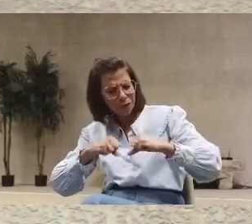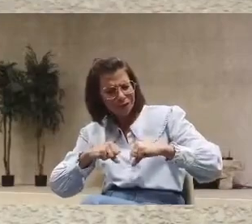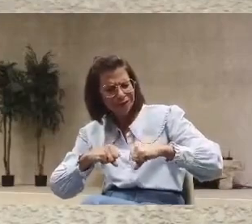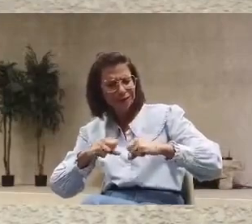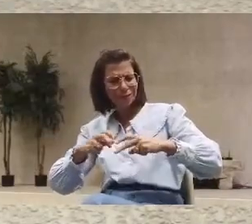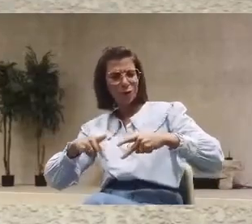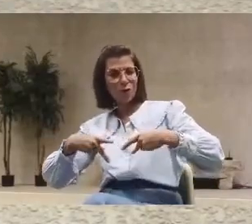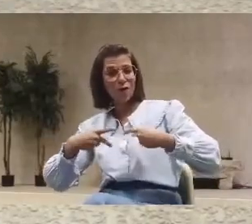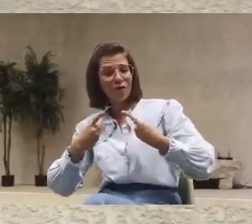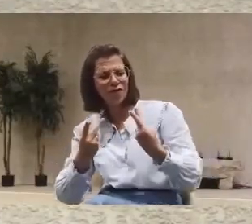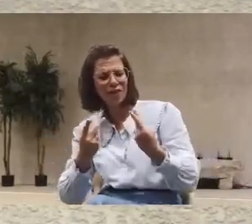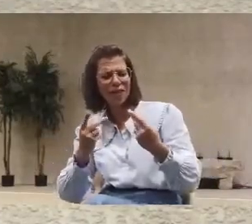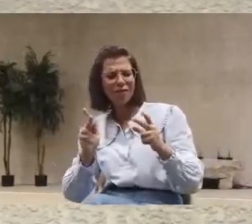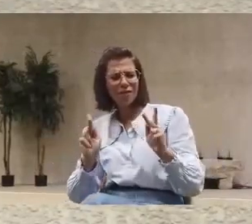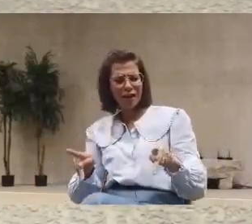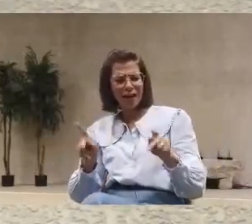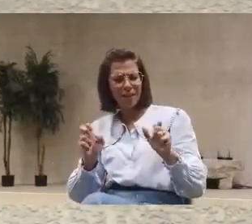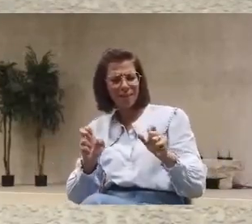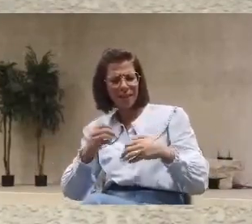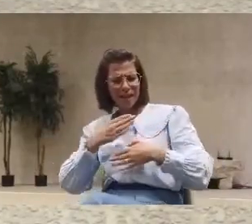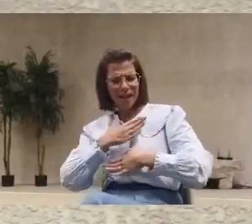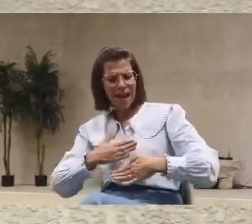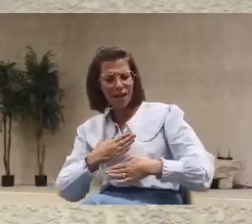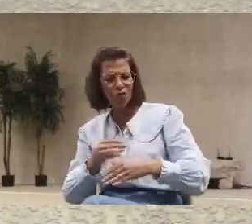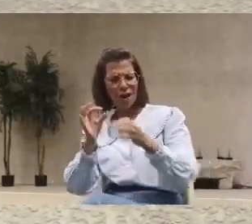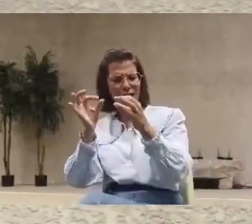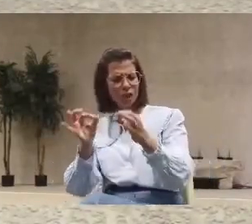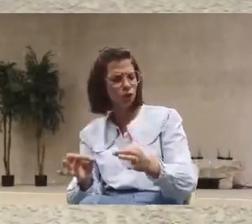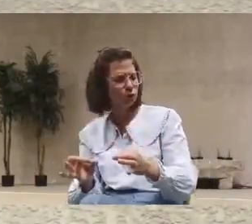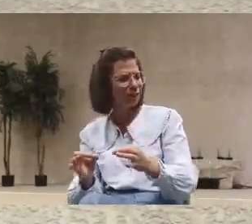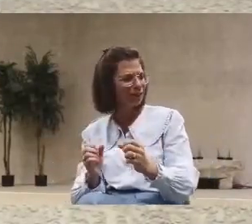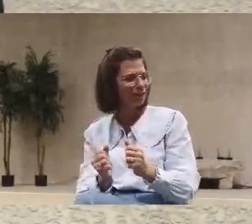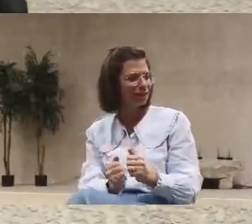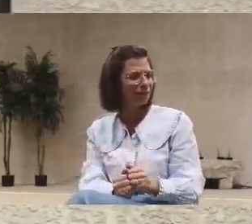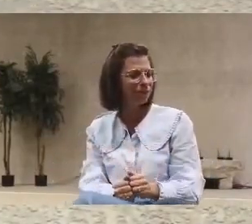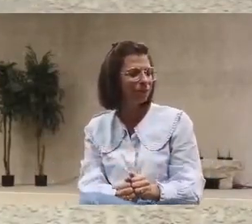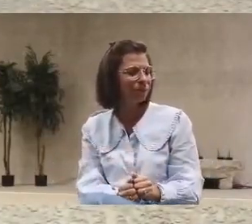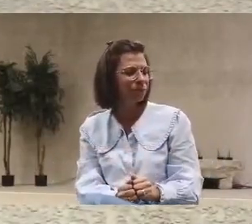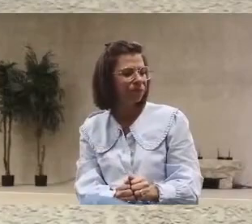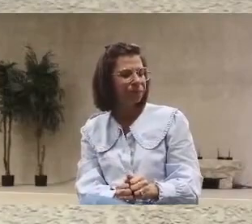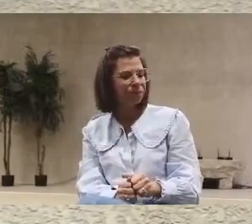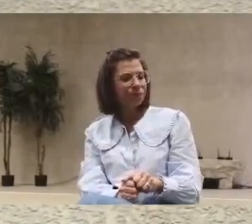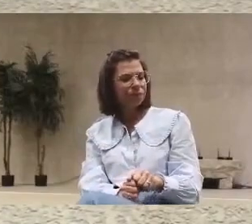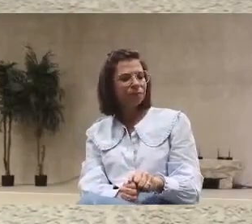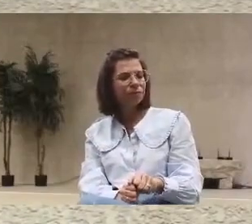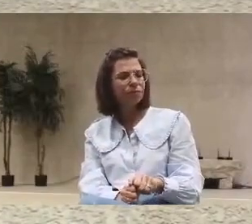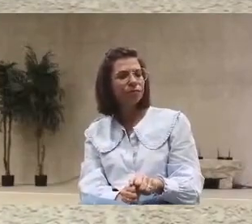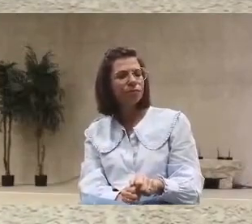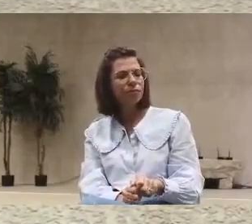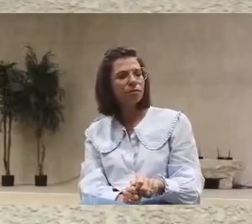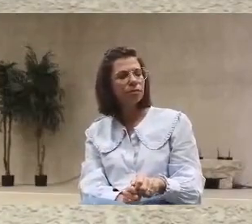c'est donc la paix, la joie, la justice. Et lorsque Paul écrit aux Romains,